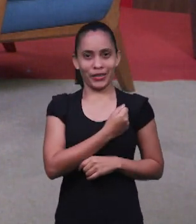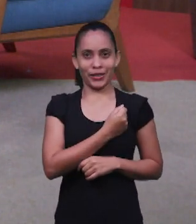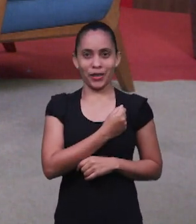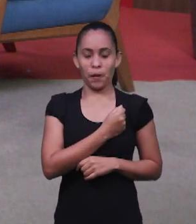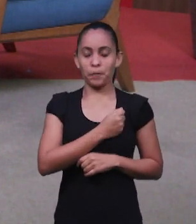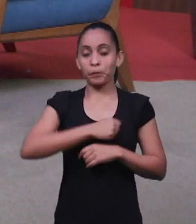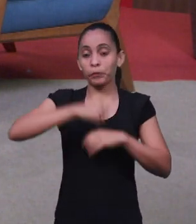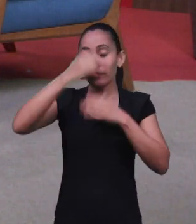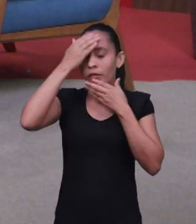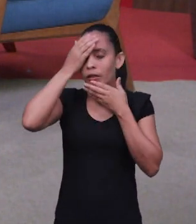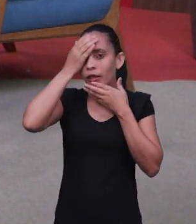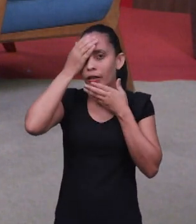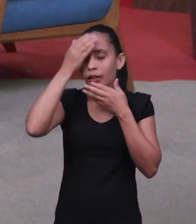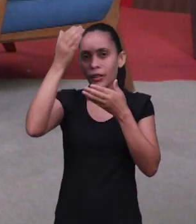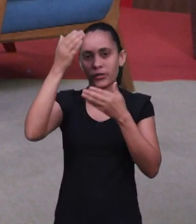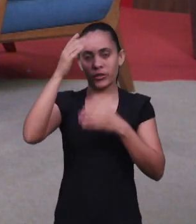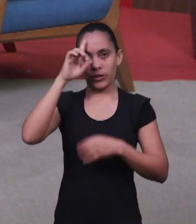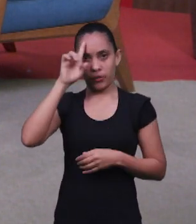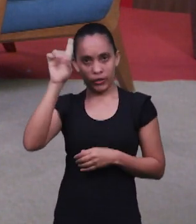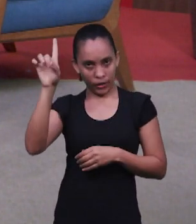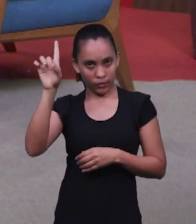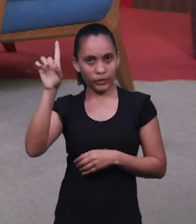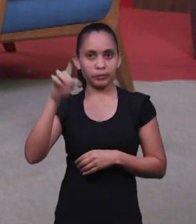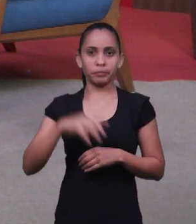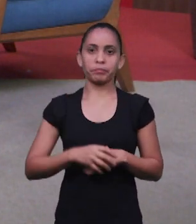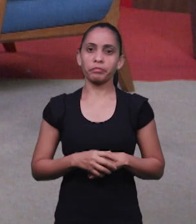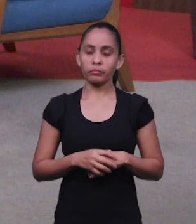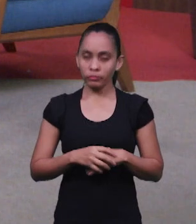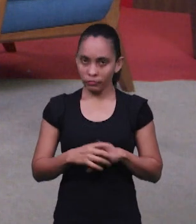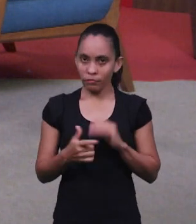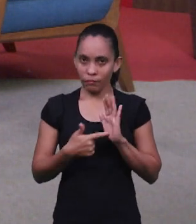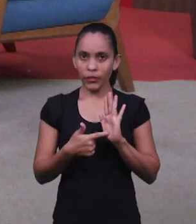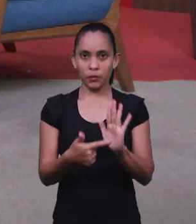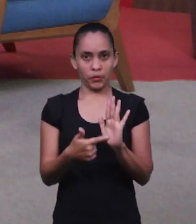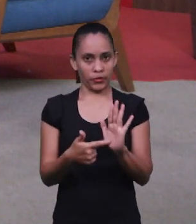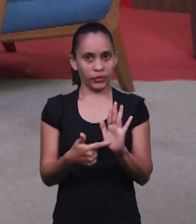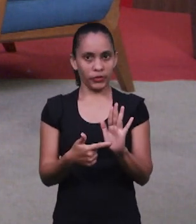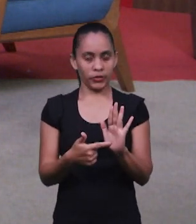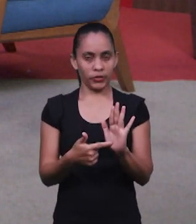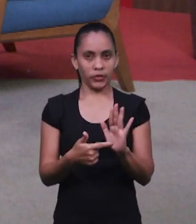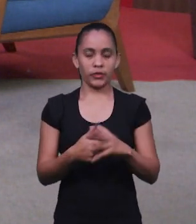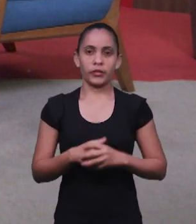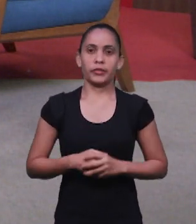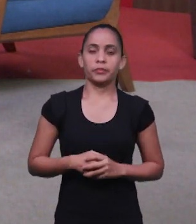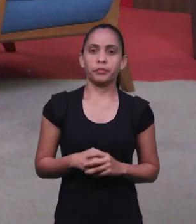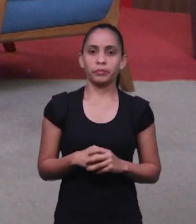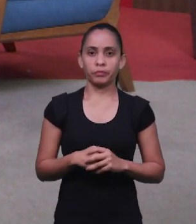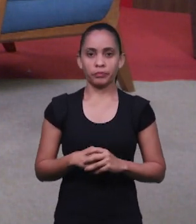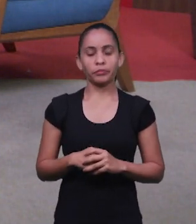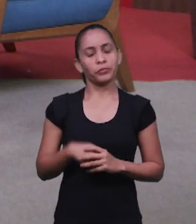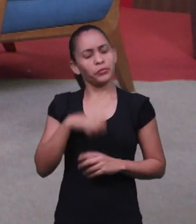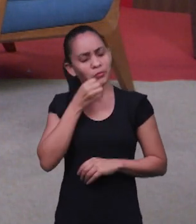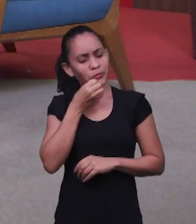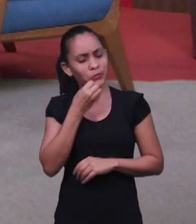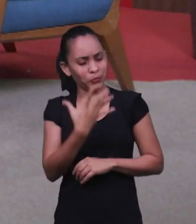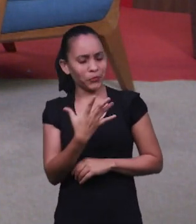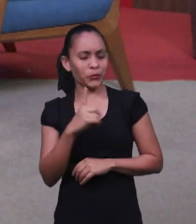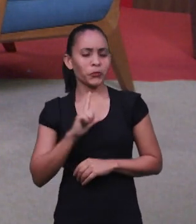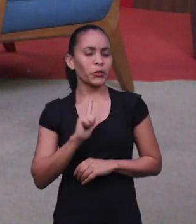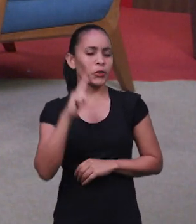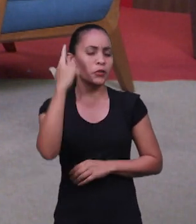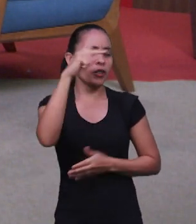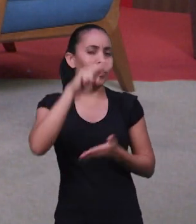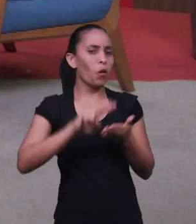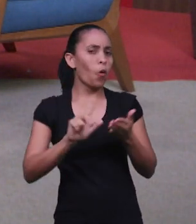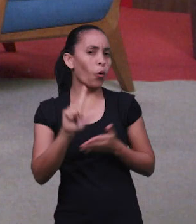la gratitude. Ce sont les faces. Donc l'identité de l'Église. Très bien, je vais lire un autre